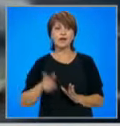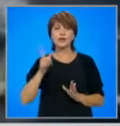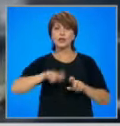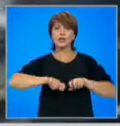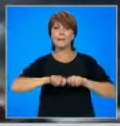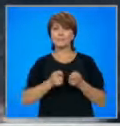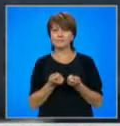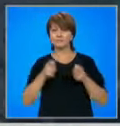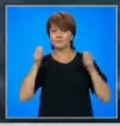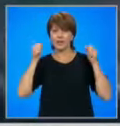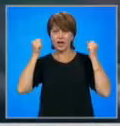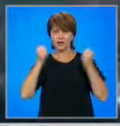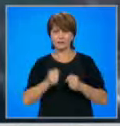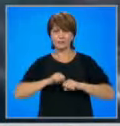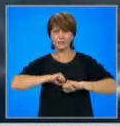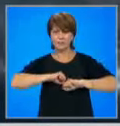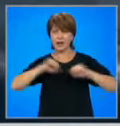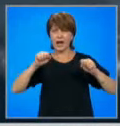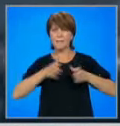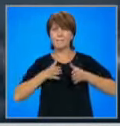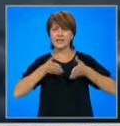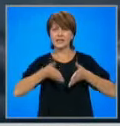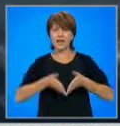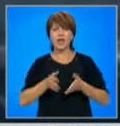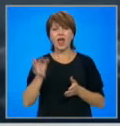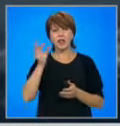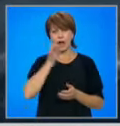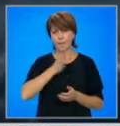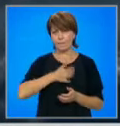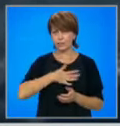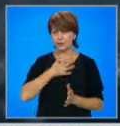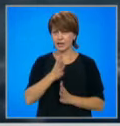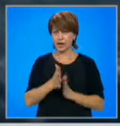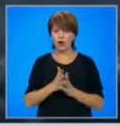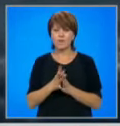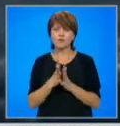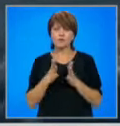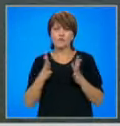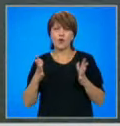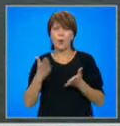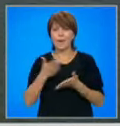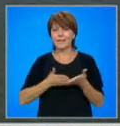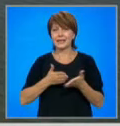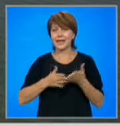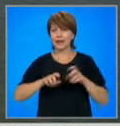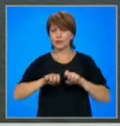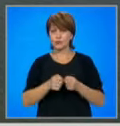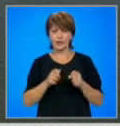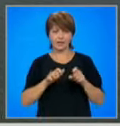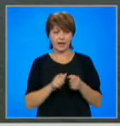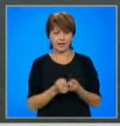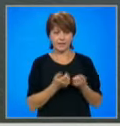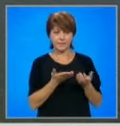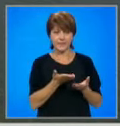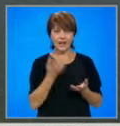поразяват пристанището. Не се съобщава за загинали хора, но са нанесени сериозни материални щети. Именно това пристанище е едно от трите,